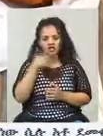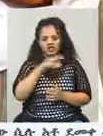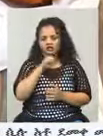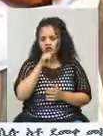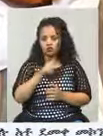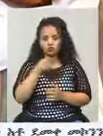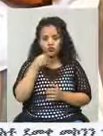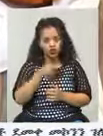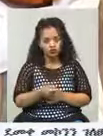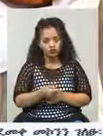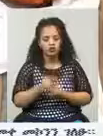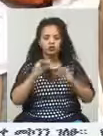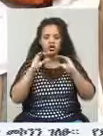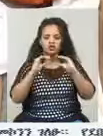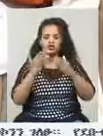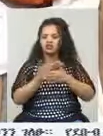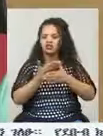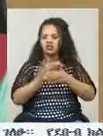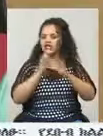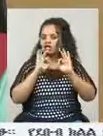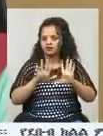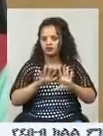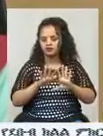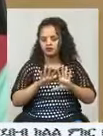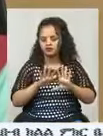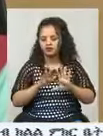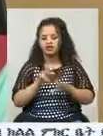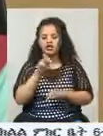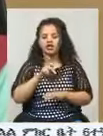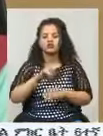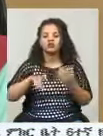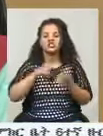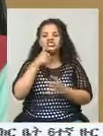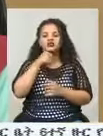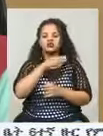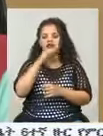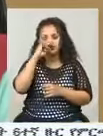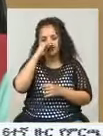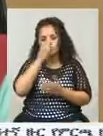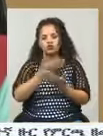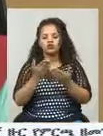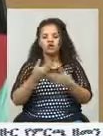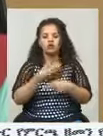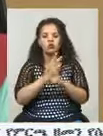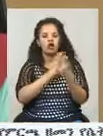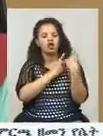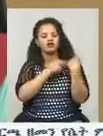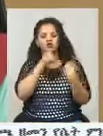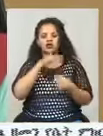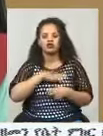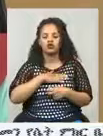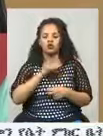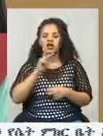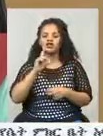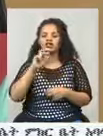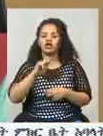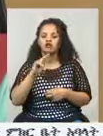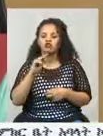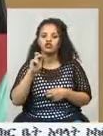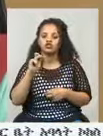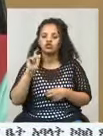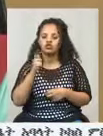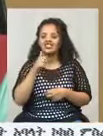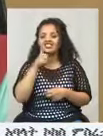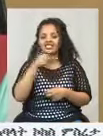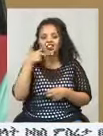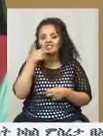ብላችሁ ማስተማር የሚከለክል ነገር የለም። የደቡብ ክልል ሴቶችና ህጻናት ጉዳይ ቢሮ ኃላፊ ወይዘሮ ባይዳ ሙንዲኖ የሴት